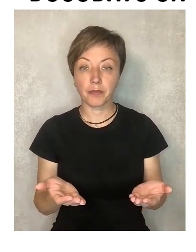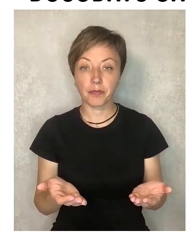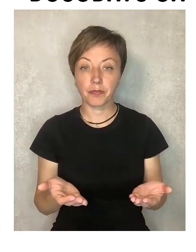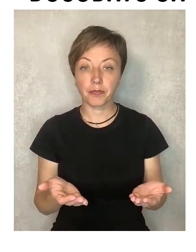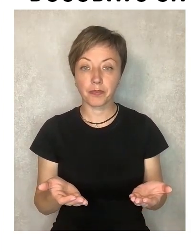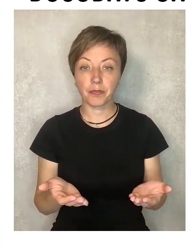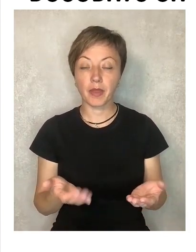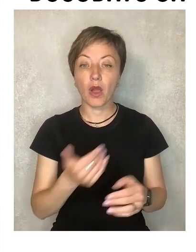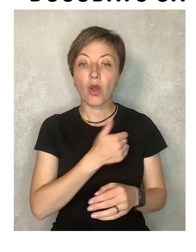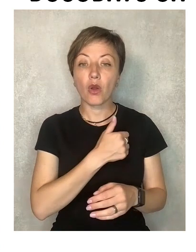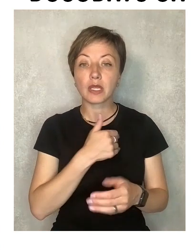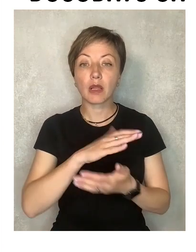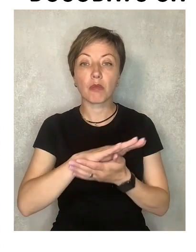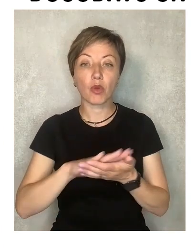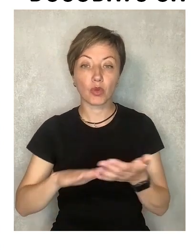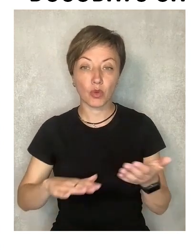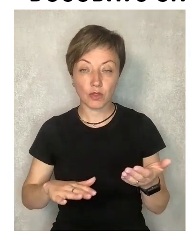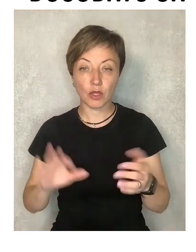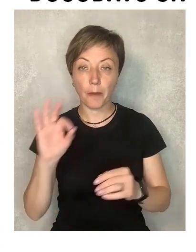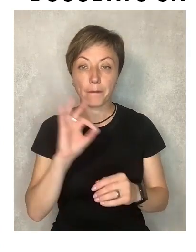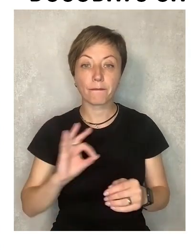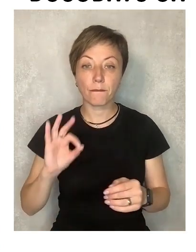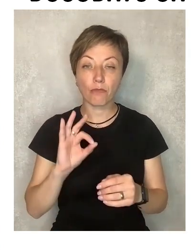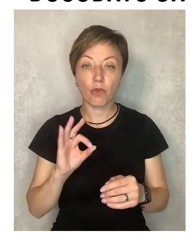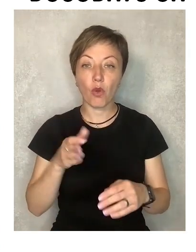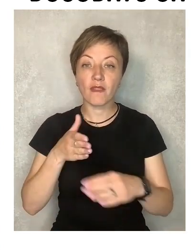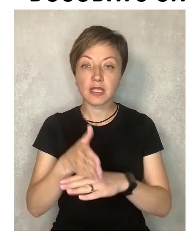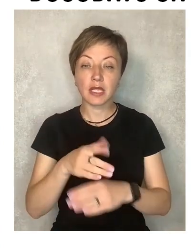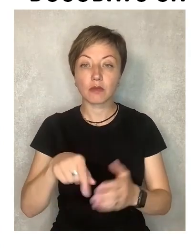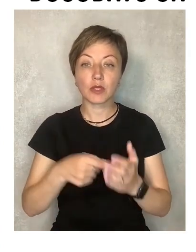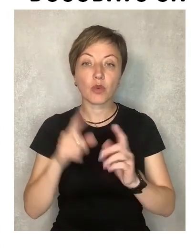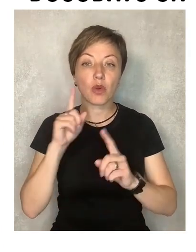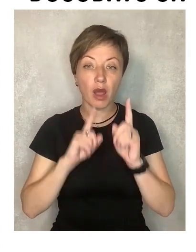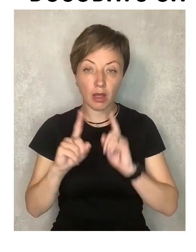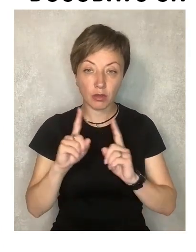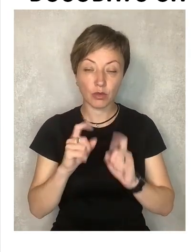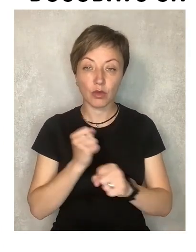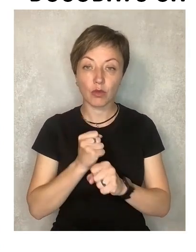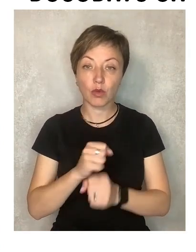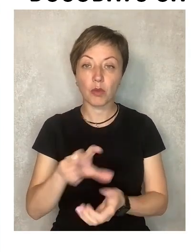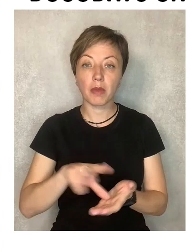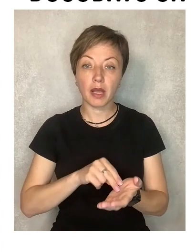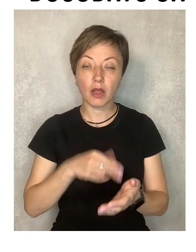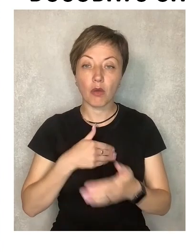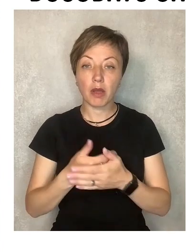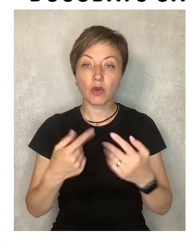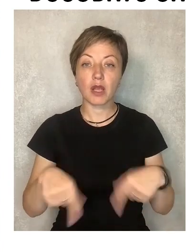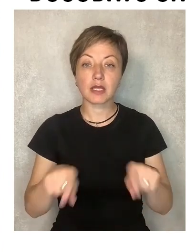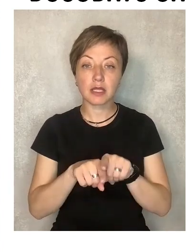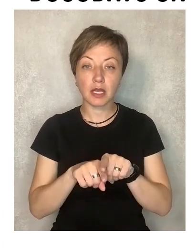Хотіла продовжити про візити в міську раду. Знову наведу приклад громадської організації